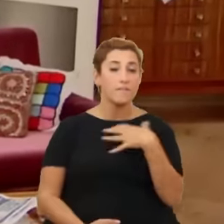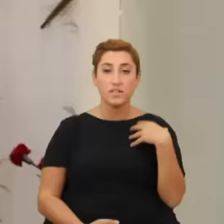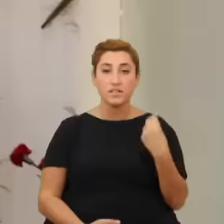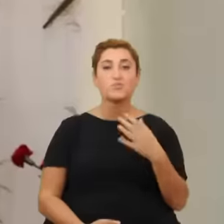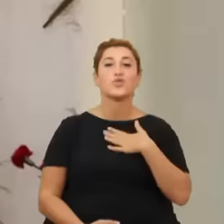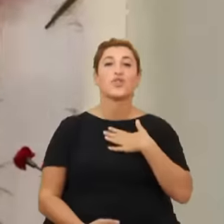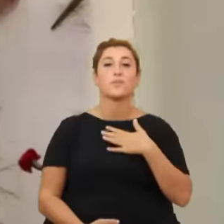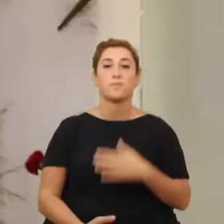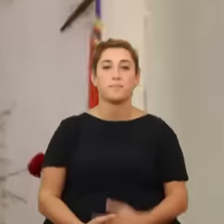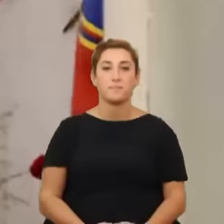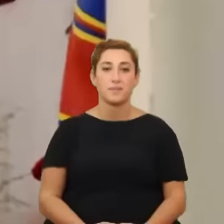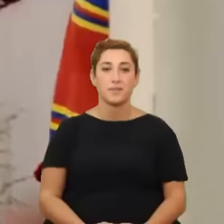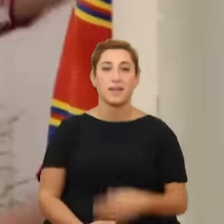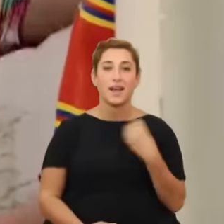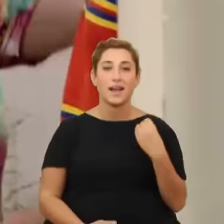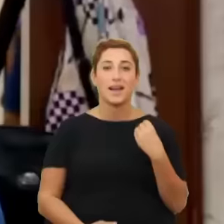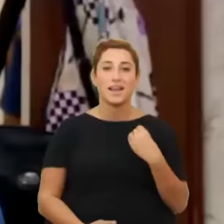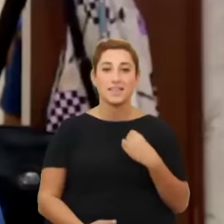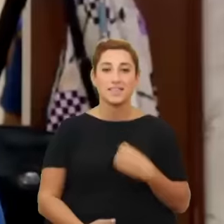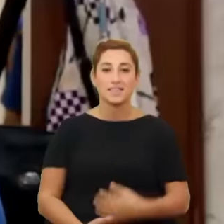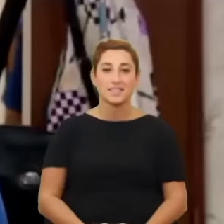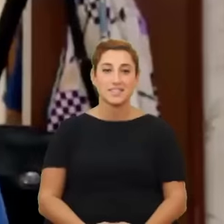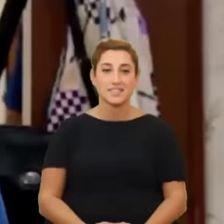Anneciğim. Canım. Ay.